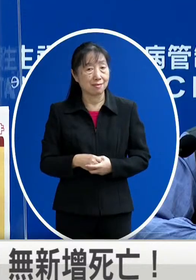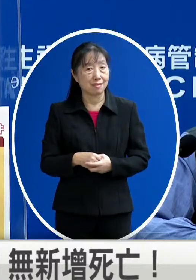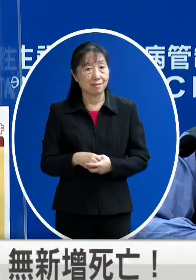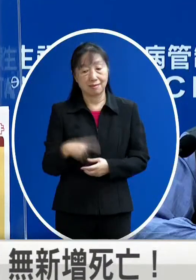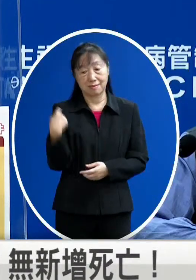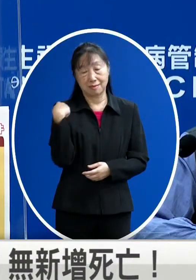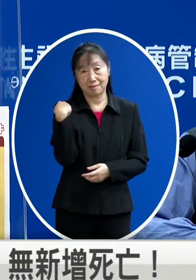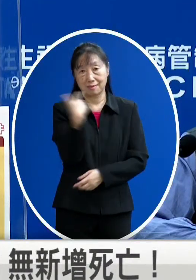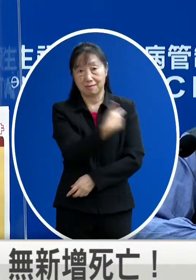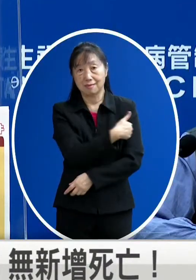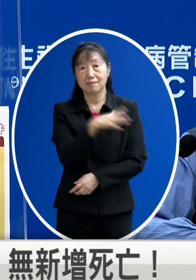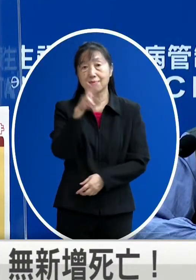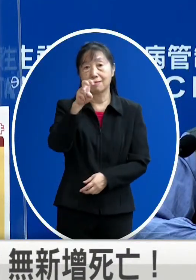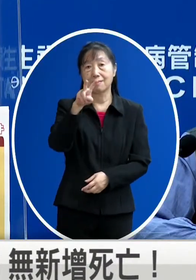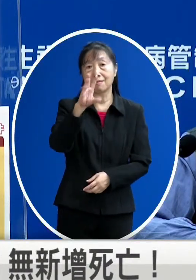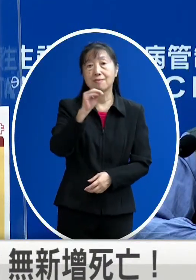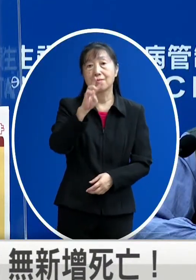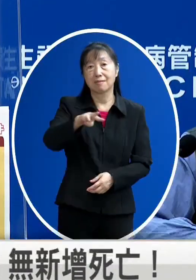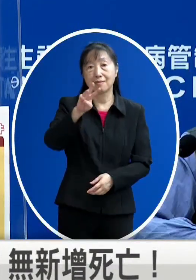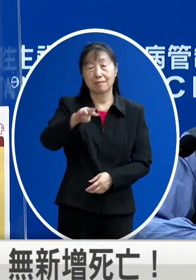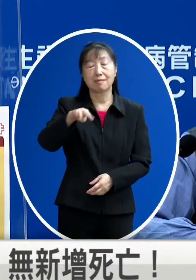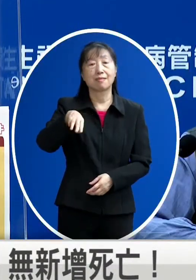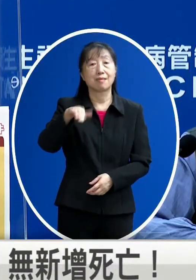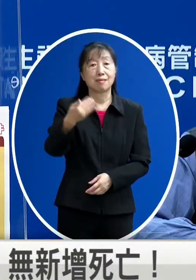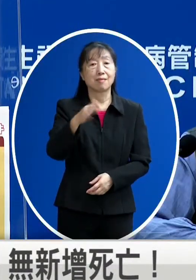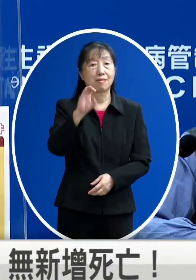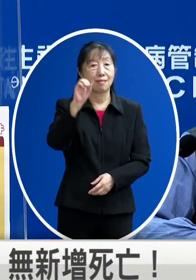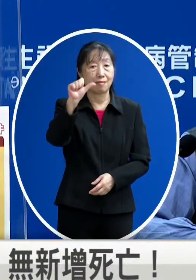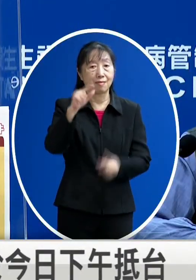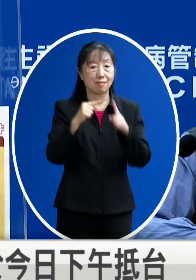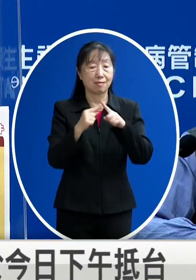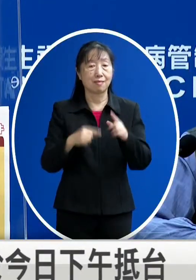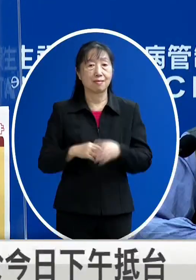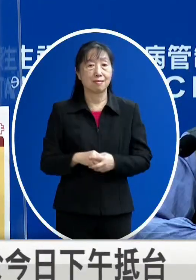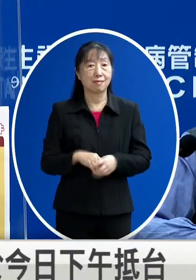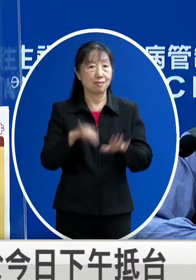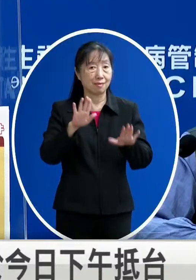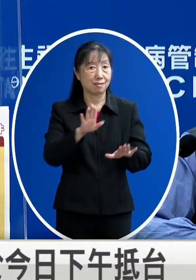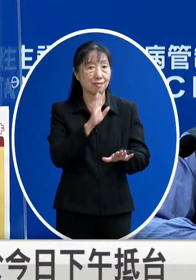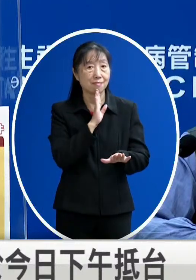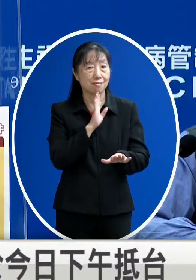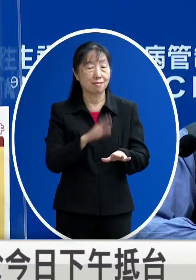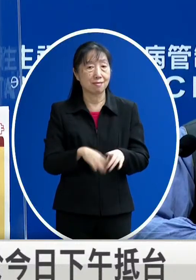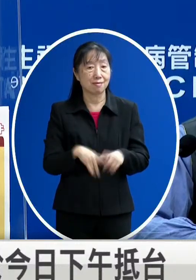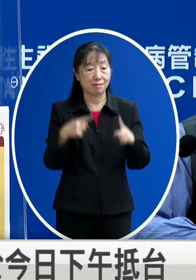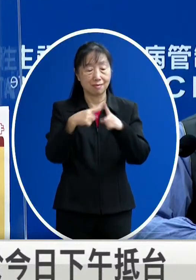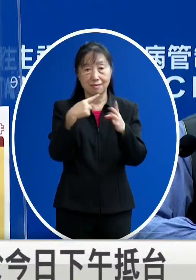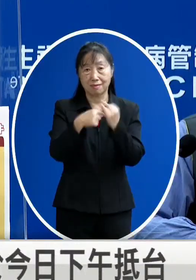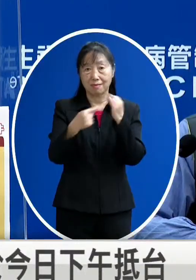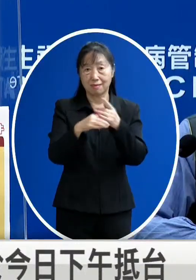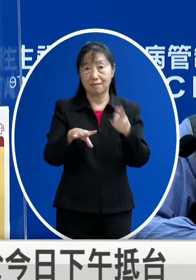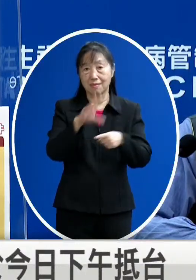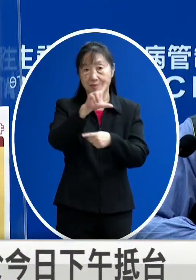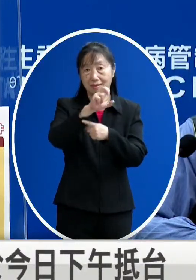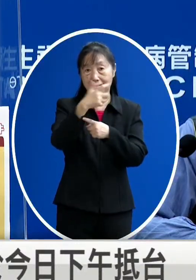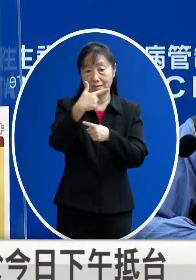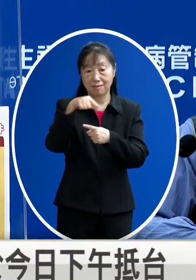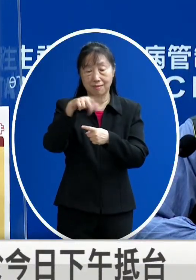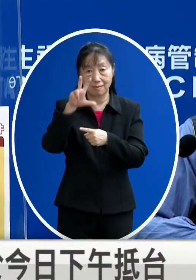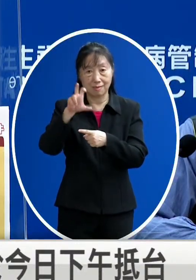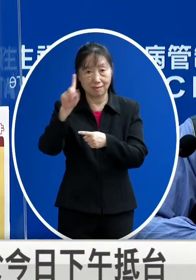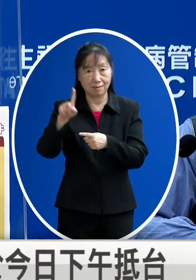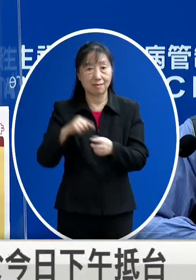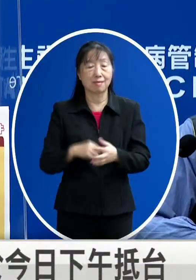昨天打了223905剂，哈，那现在的一个人口涵盖率是